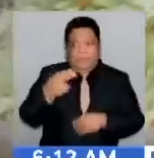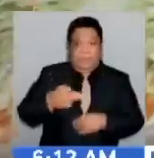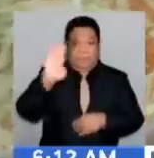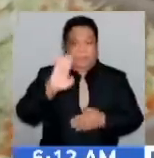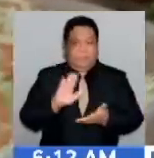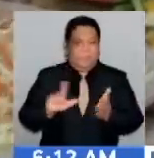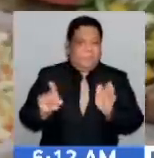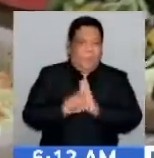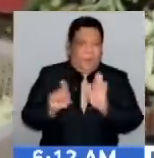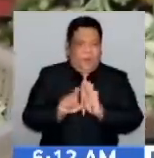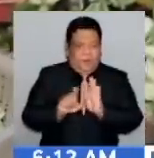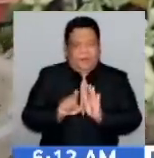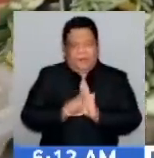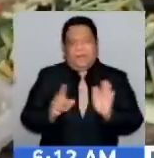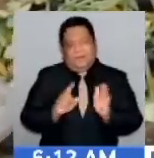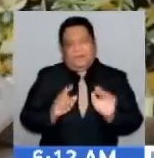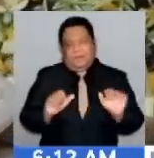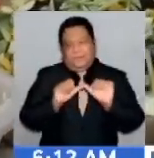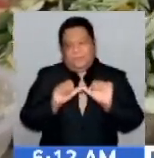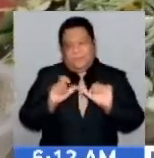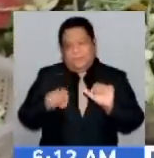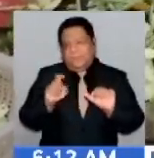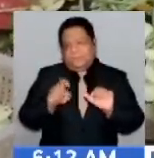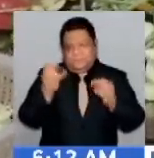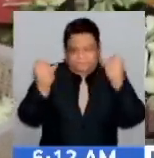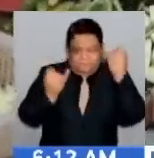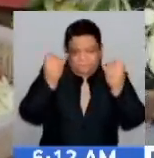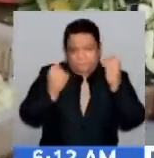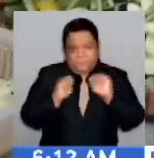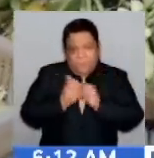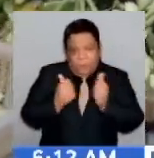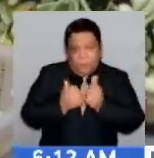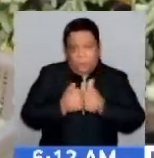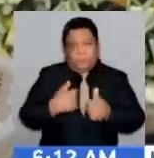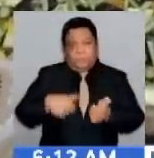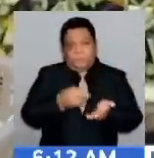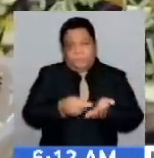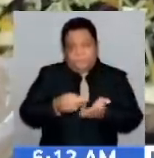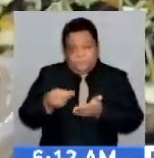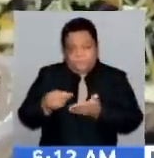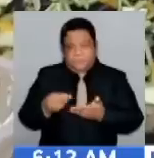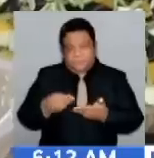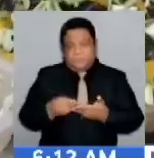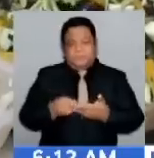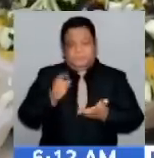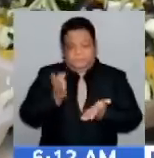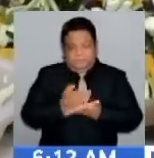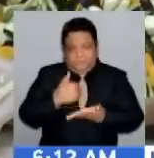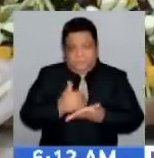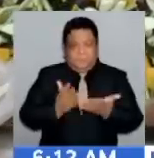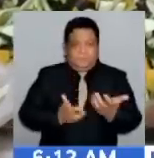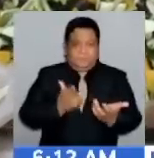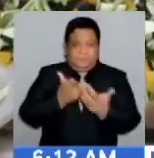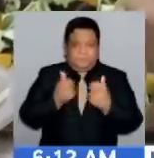Kaya kailangan din ho ay maging madiskarte tayo kapag tayo ho ay mamimili para mapagkasya ho natin ang budget sa ating mga pamilya.